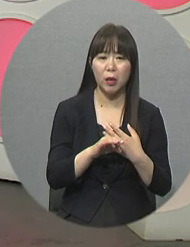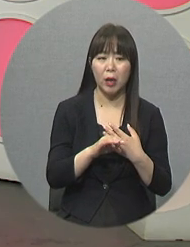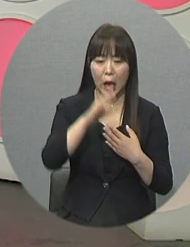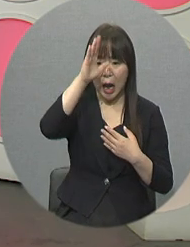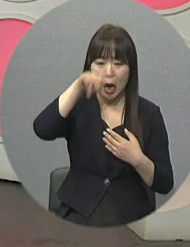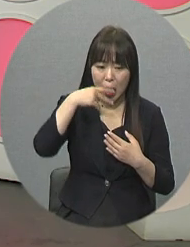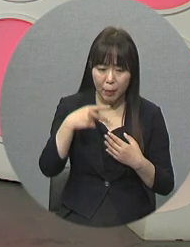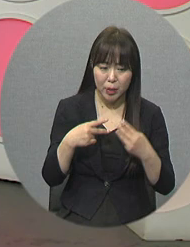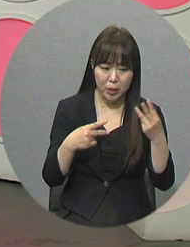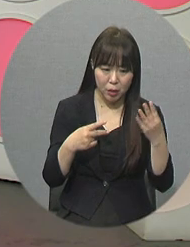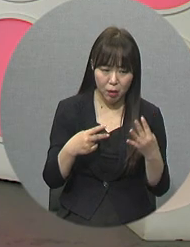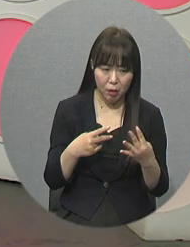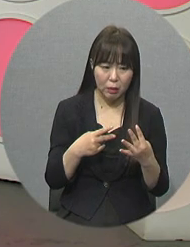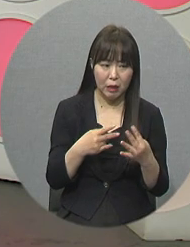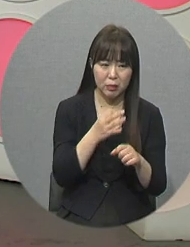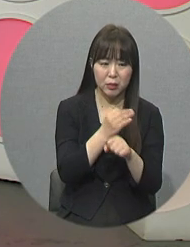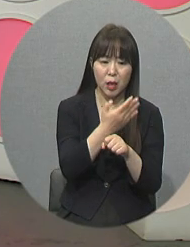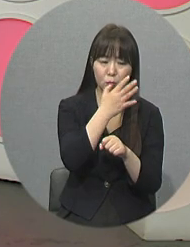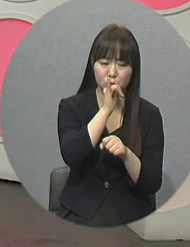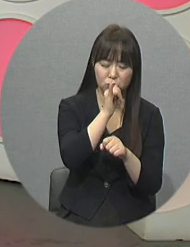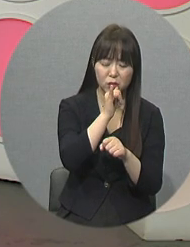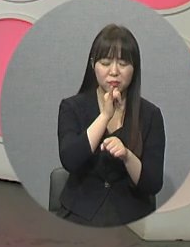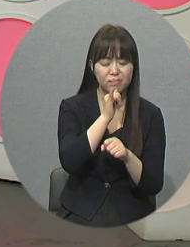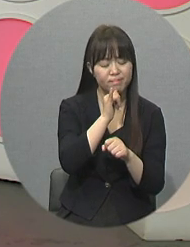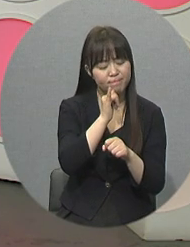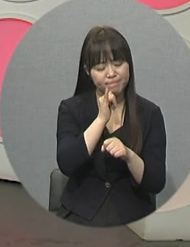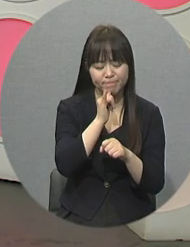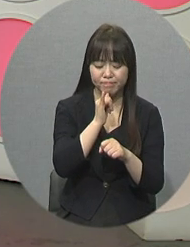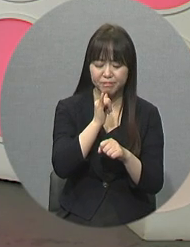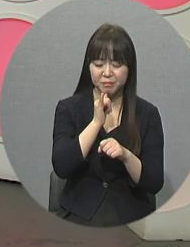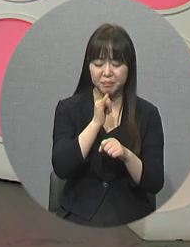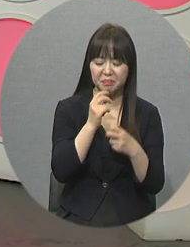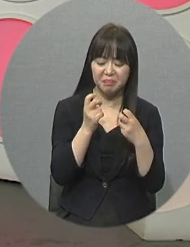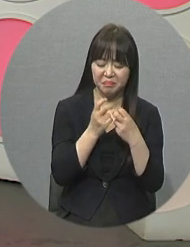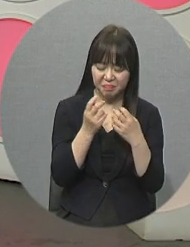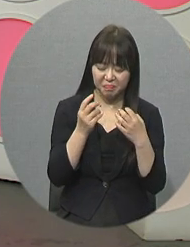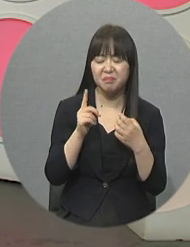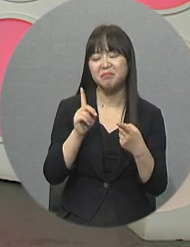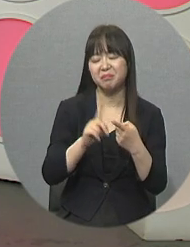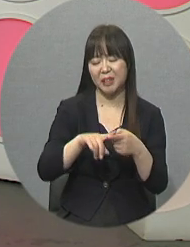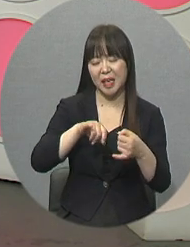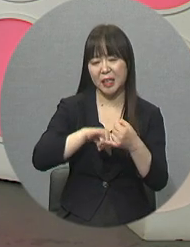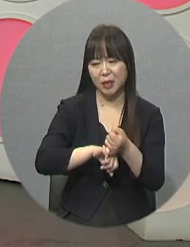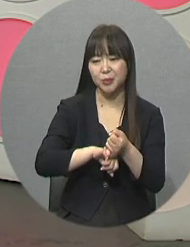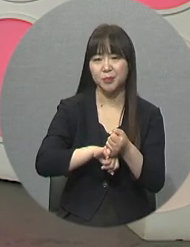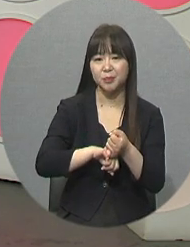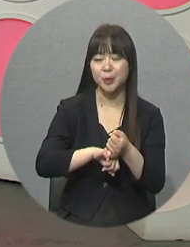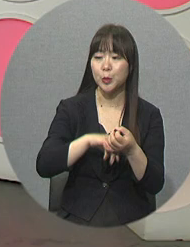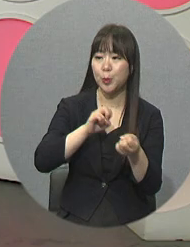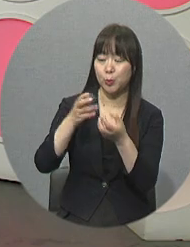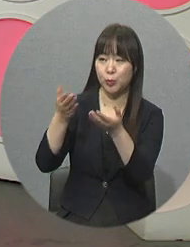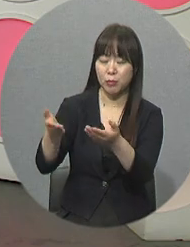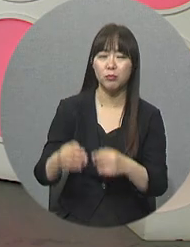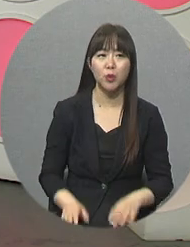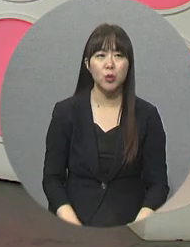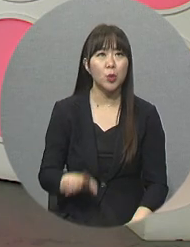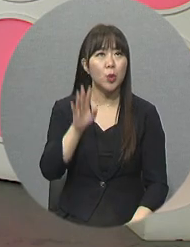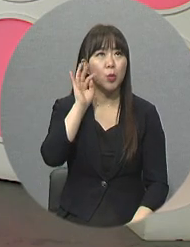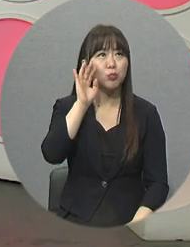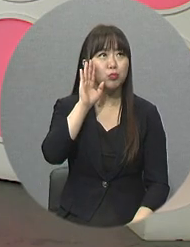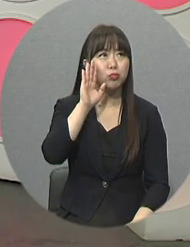라면 서너 개 값과 견주는 돈이었지만 그 약속을 지켰습니다. 며칠 뒤 저도 회사를